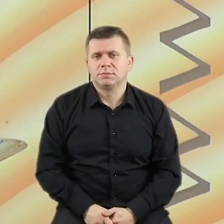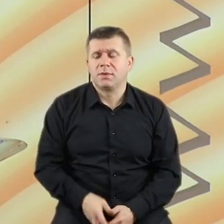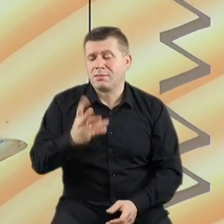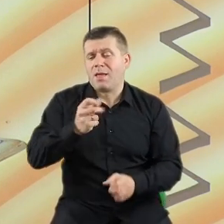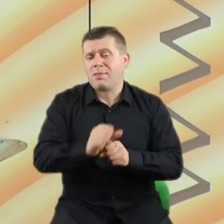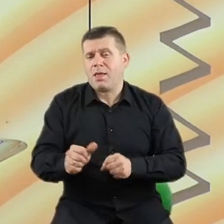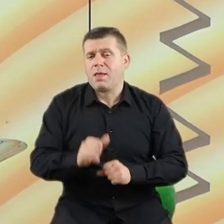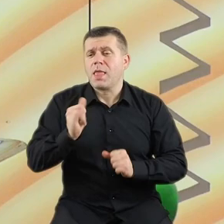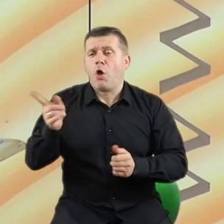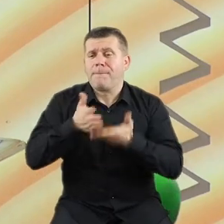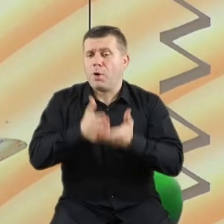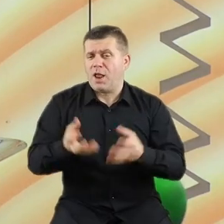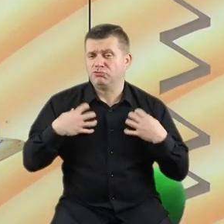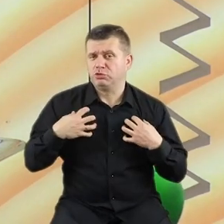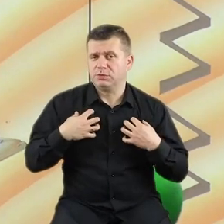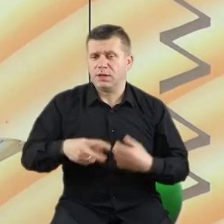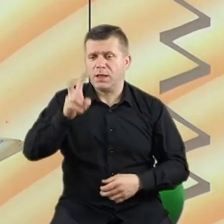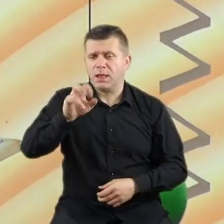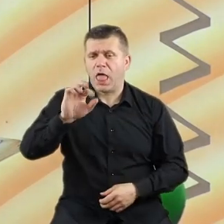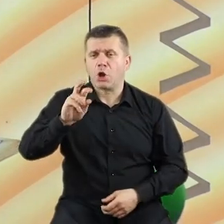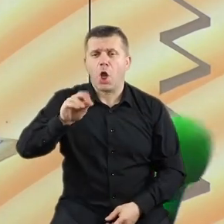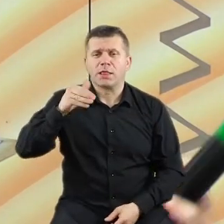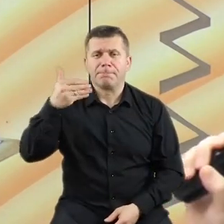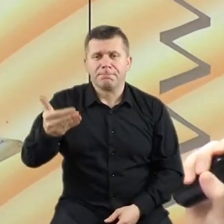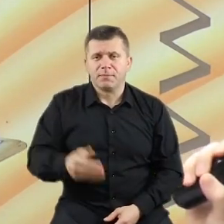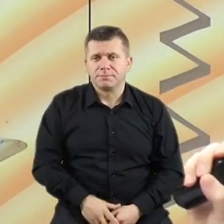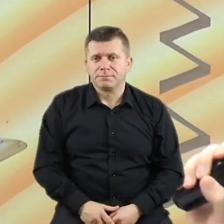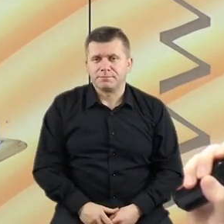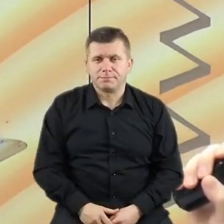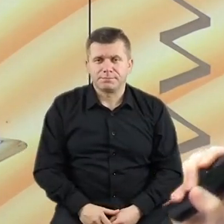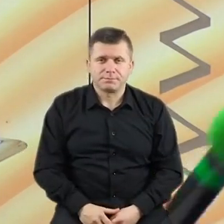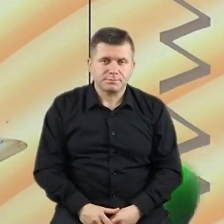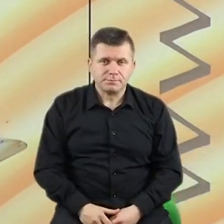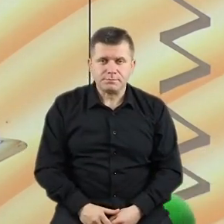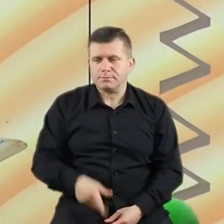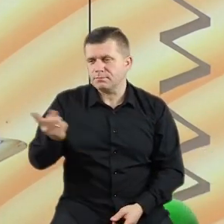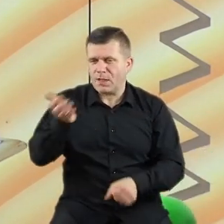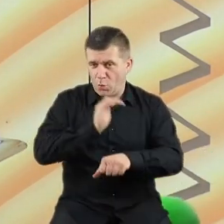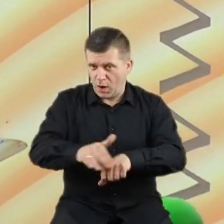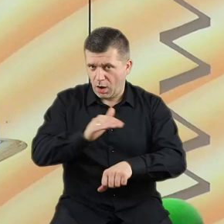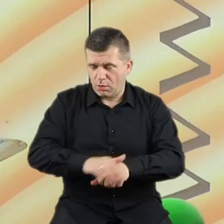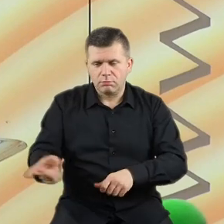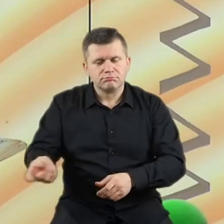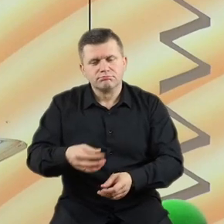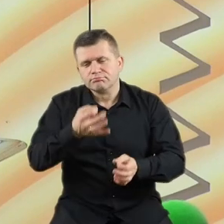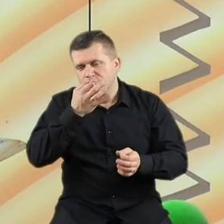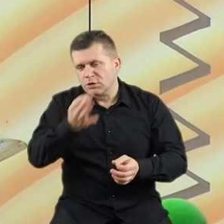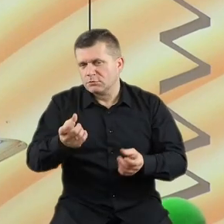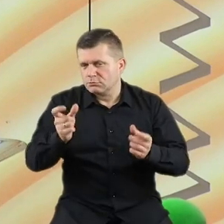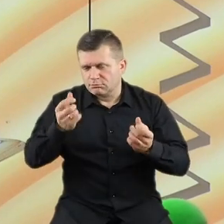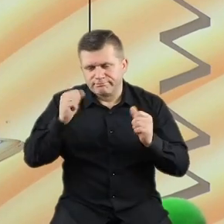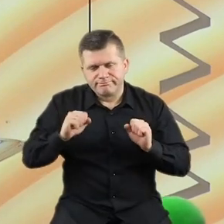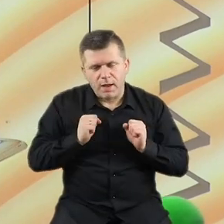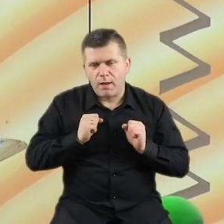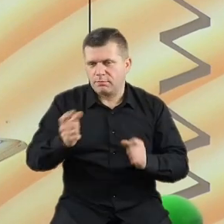Więc tak to jest. Jak oni sobie poradzili z życiem? No pan Hieronim. Sama łagodność podobno. Tak, o Jezu, to jest cudowny człowiek. Taki ma oczka